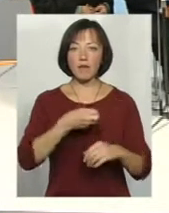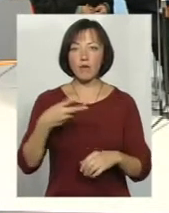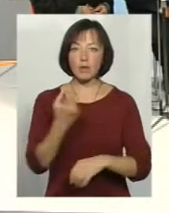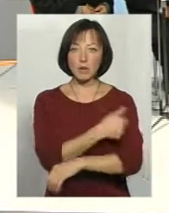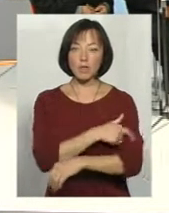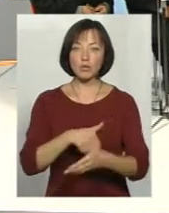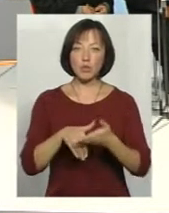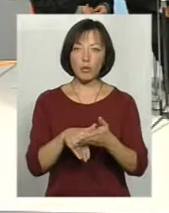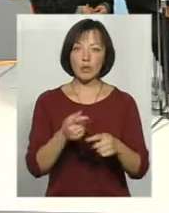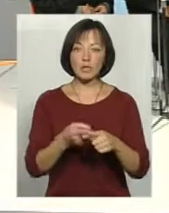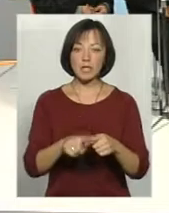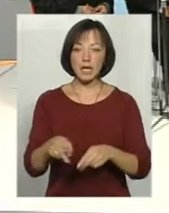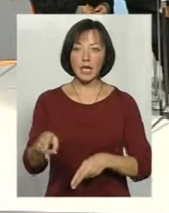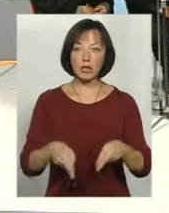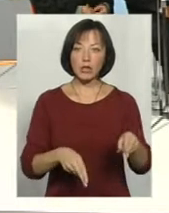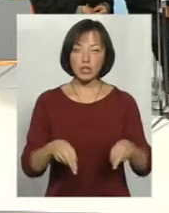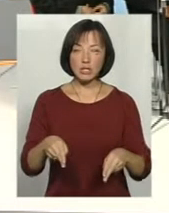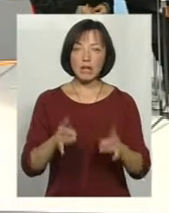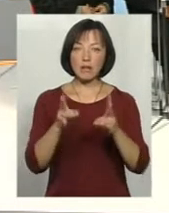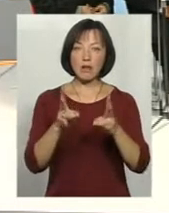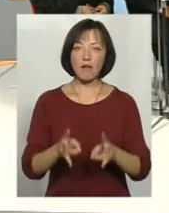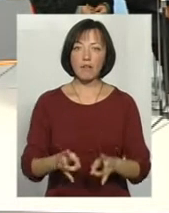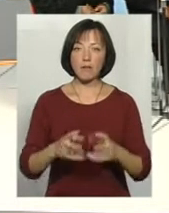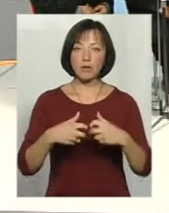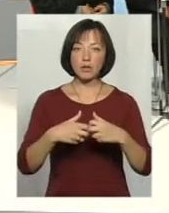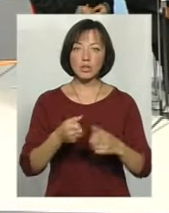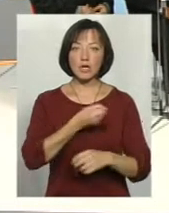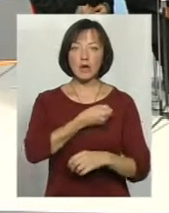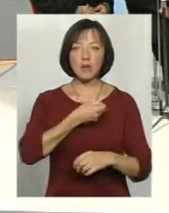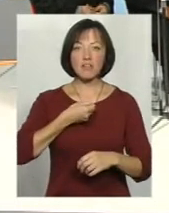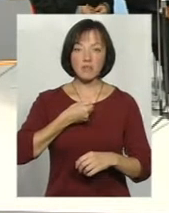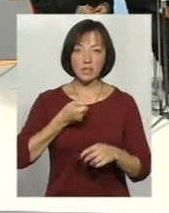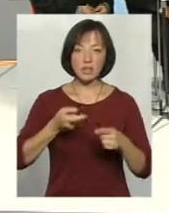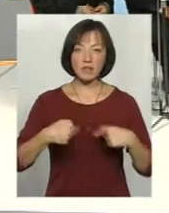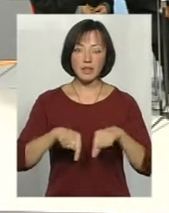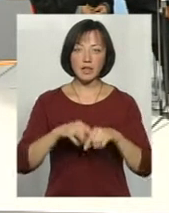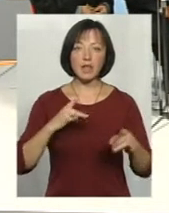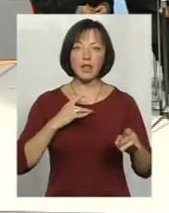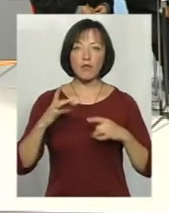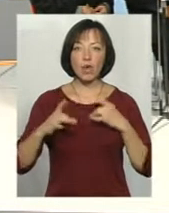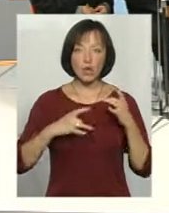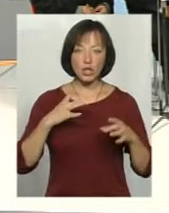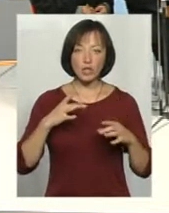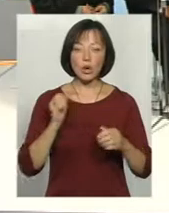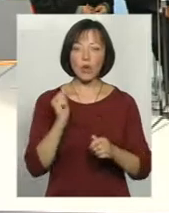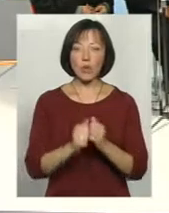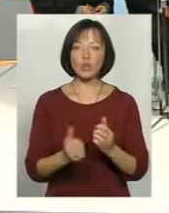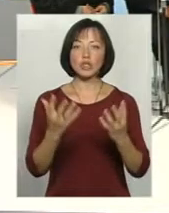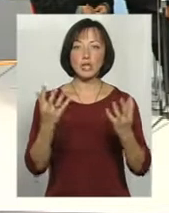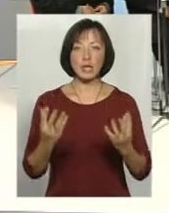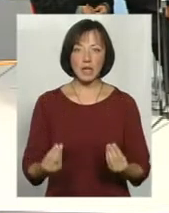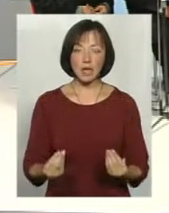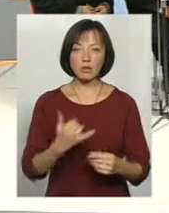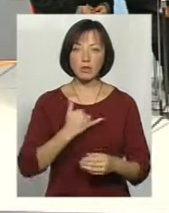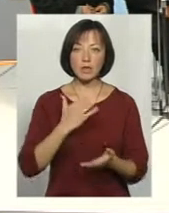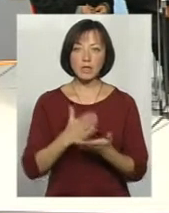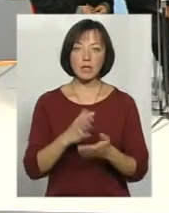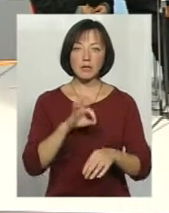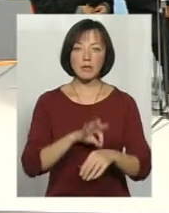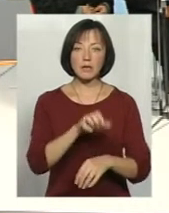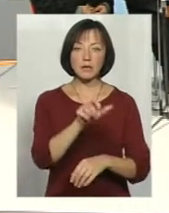допомоги, це хірургічне, травматологічне відділення, терапевтичне, неврологічне, то кожен день у нас є пацієнти,